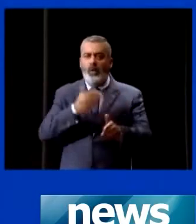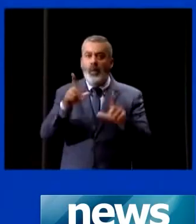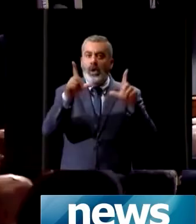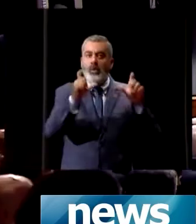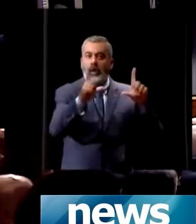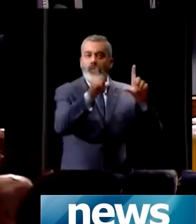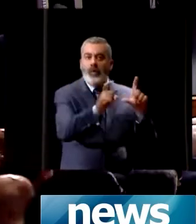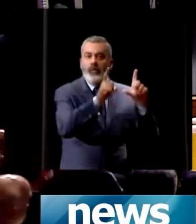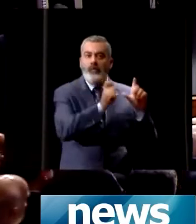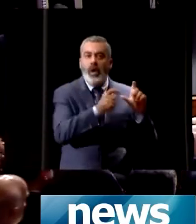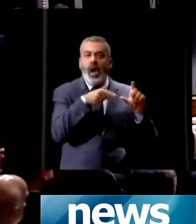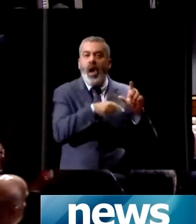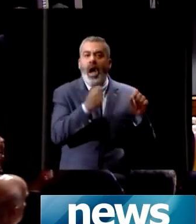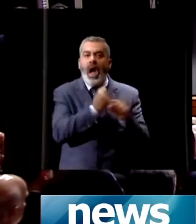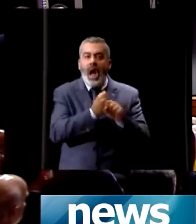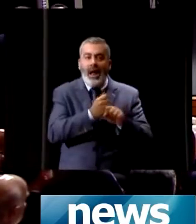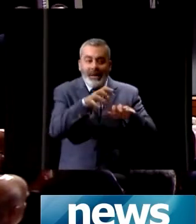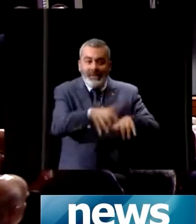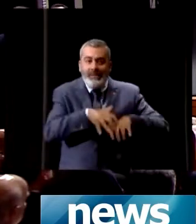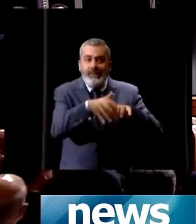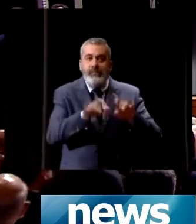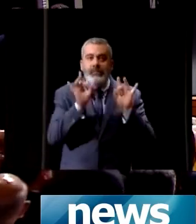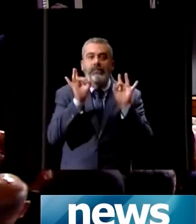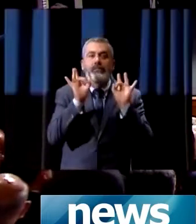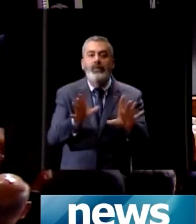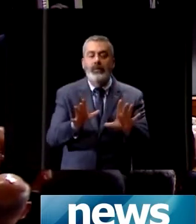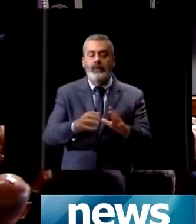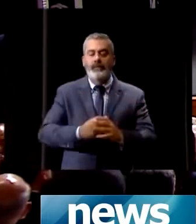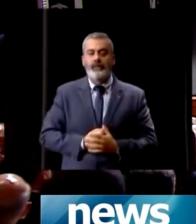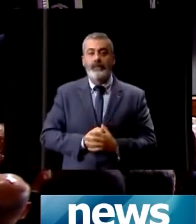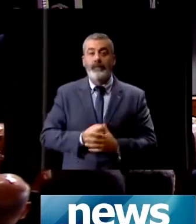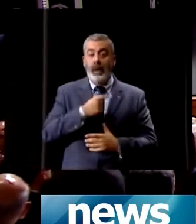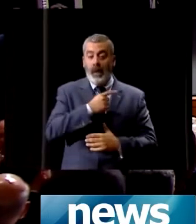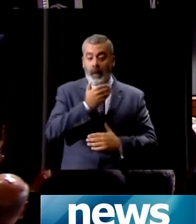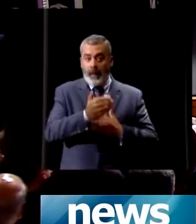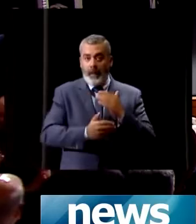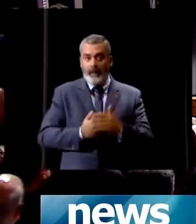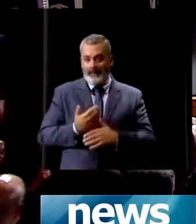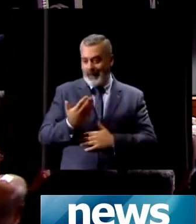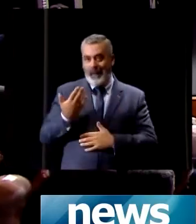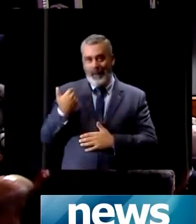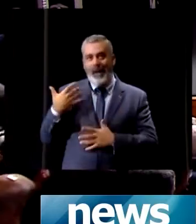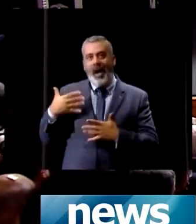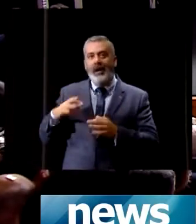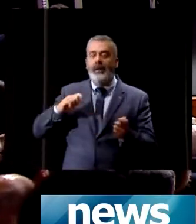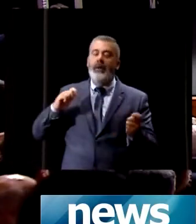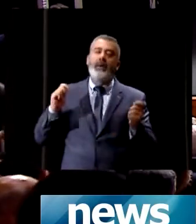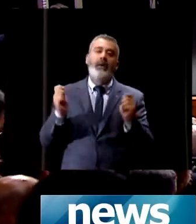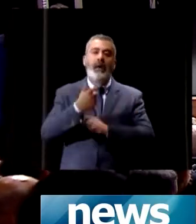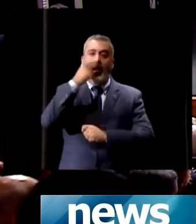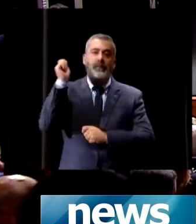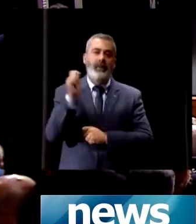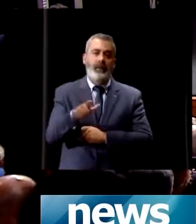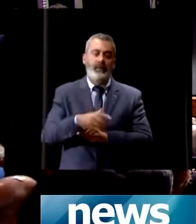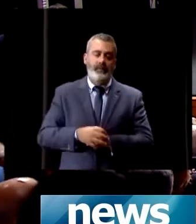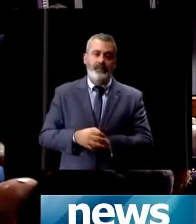σταματημένα, ακινητοποιημένα. Από αυτή την περίοδο περάσαμε στη σημερινή εποχή. Κάποτε η